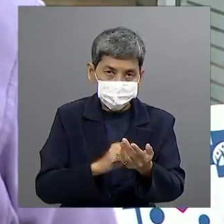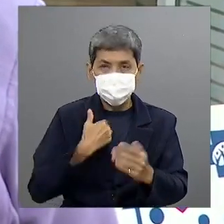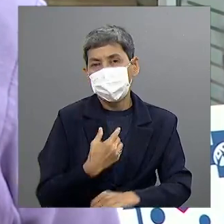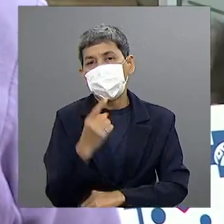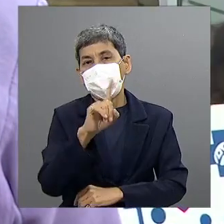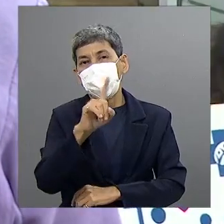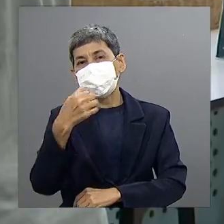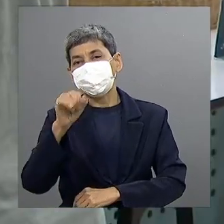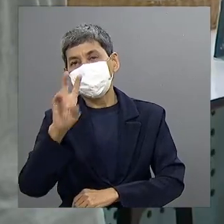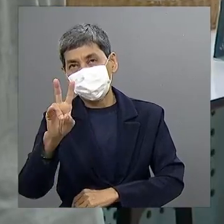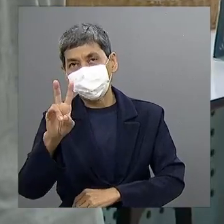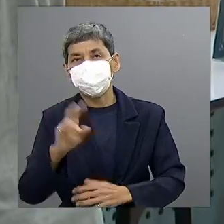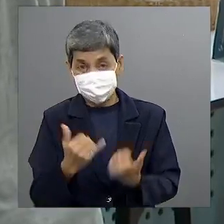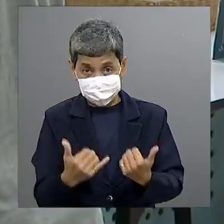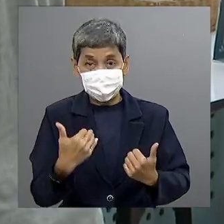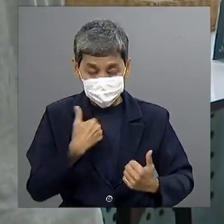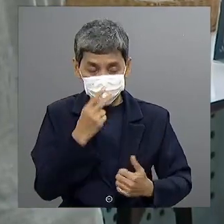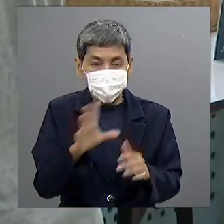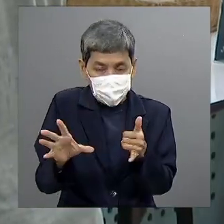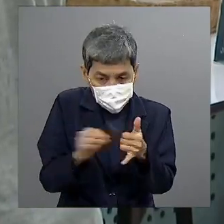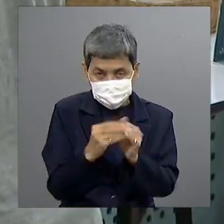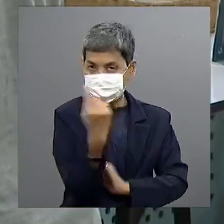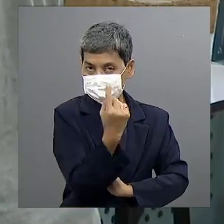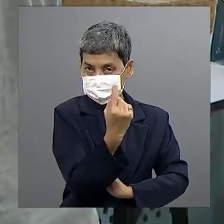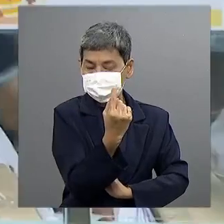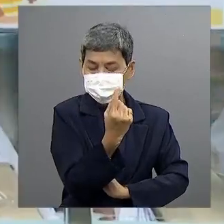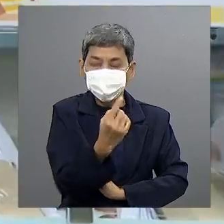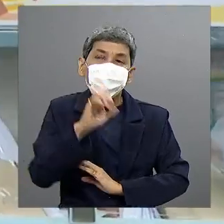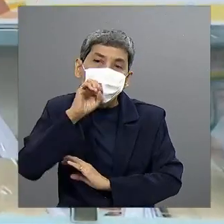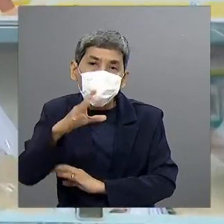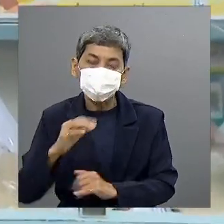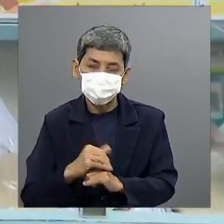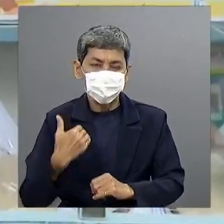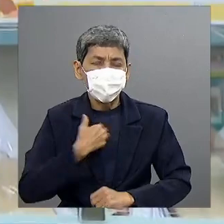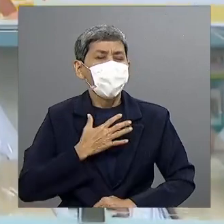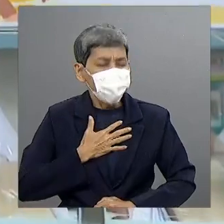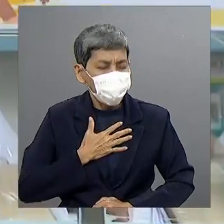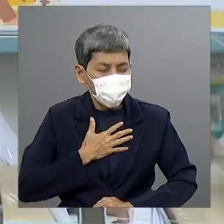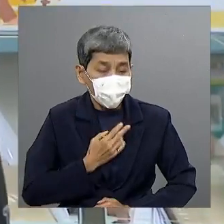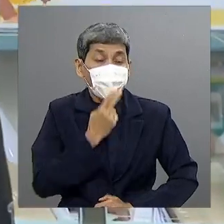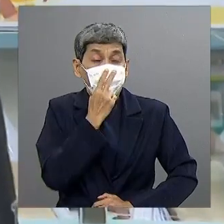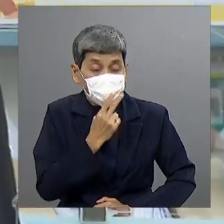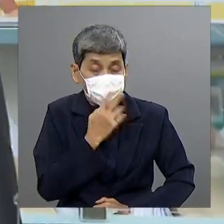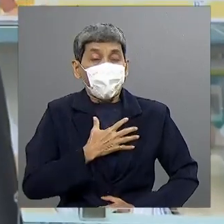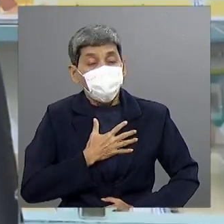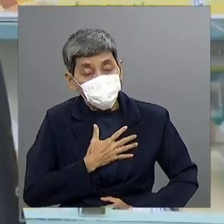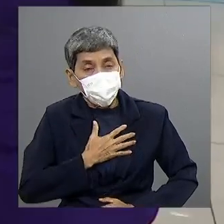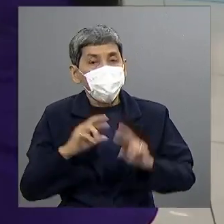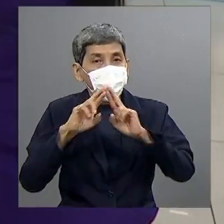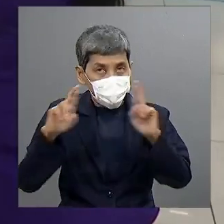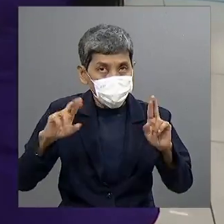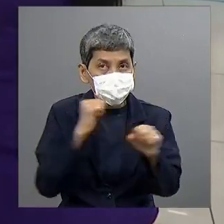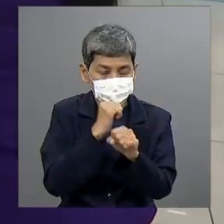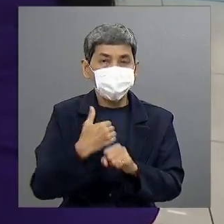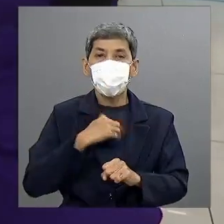ค่ะในจำนวนนี้พบว่าติดเชื้อ1คนนะคะและแจ้งว่ามีอาการไอหายใจหอบเหนื่อยซึ่งทางร้านขายยาที่นี่ก็จะมีระบบประส